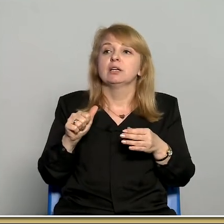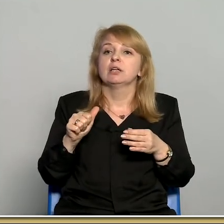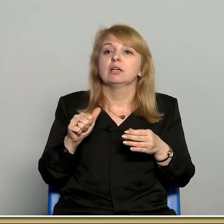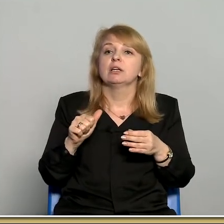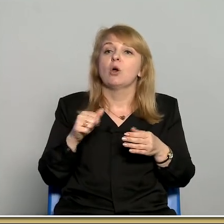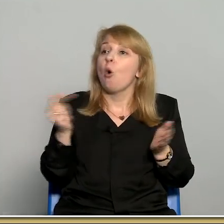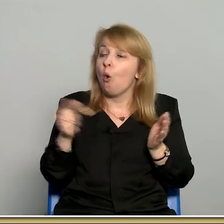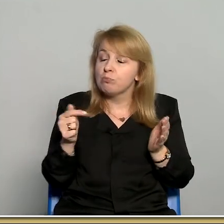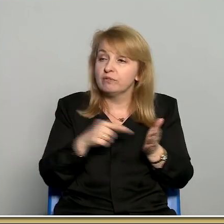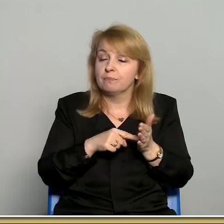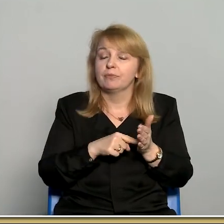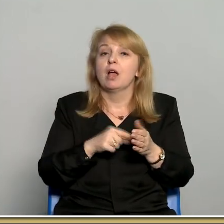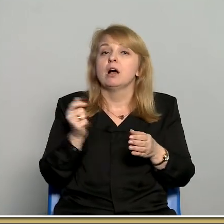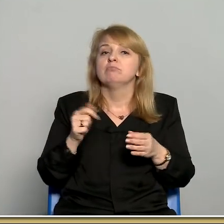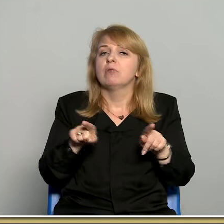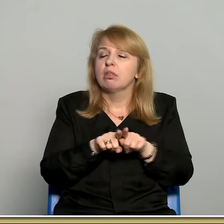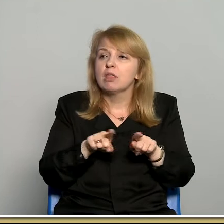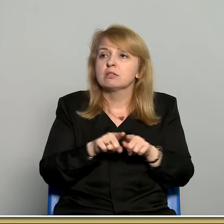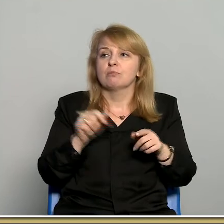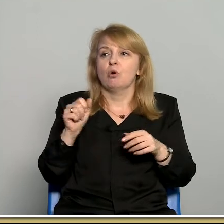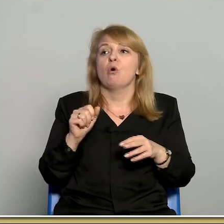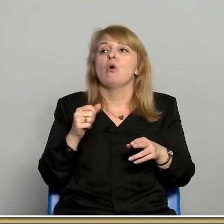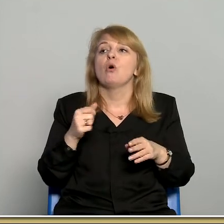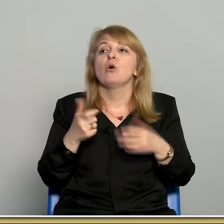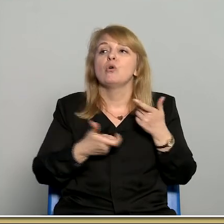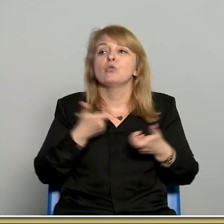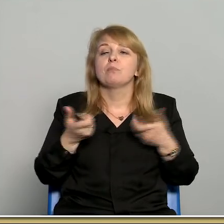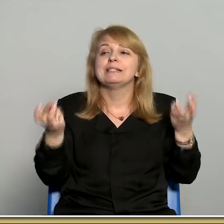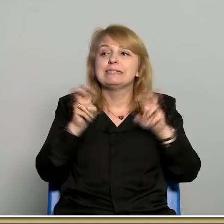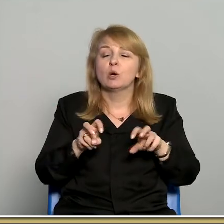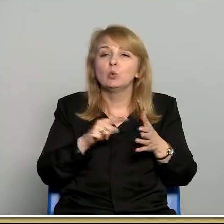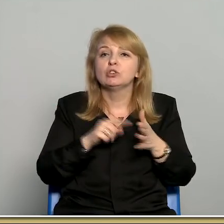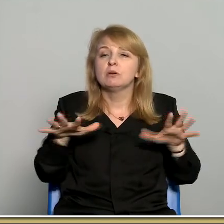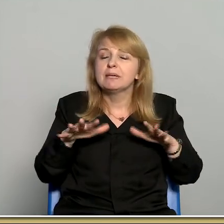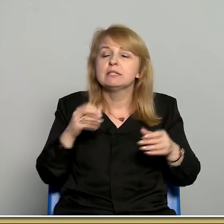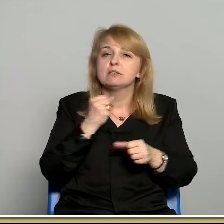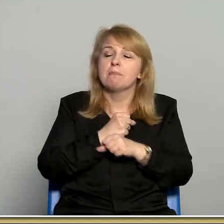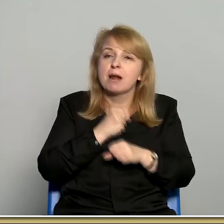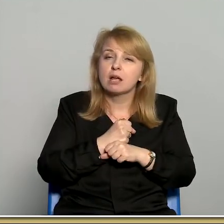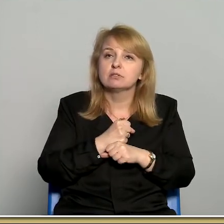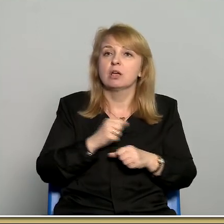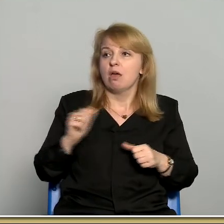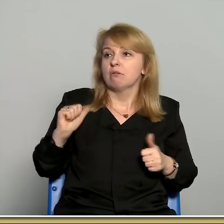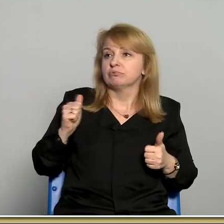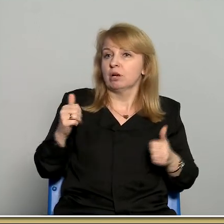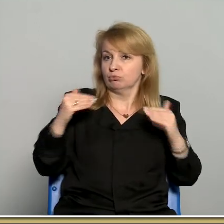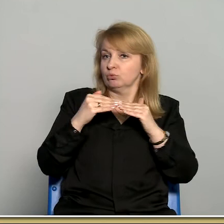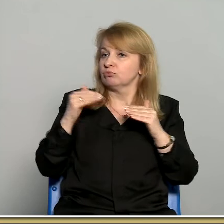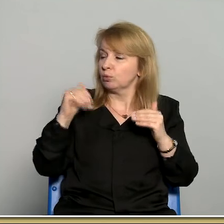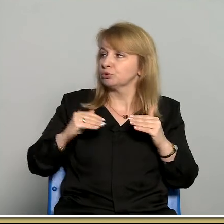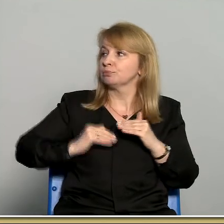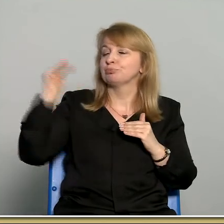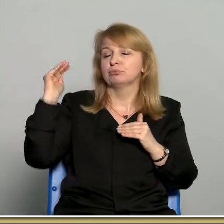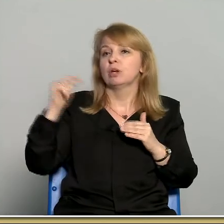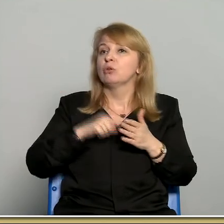obowiązywały. Trwałość tworzonych miejsc pracy, tym również jakość tworzonych miejsc pracy, bowiem, proszę Państwa, dzisiaj z tym, z czym